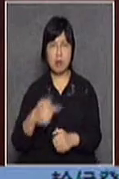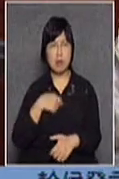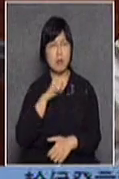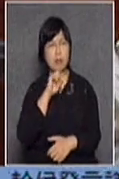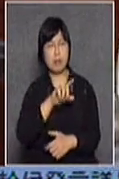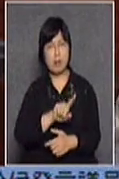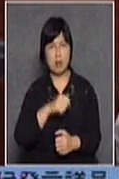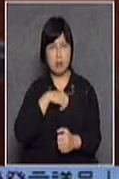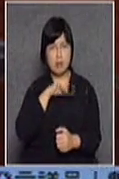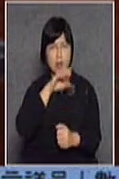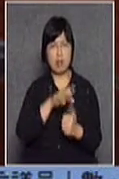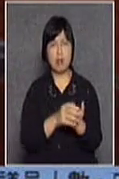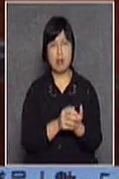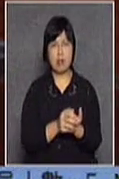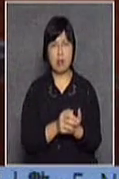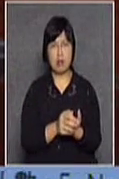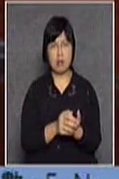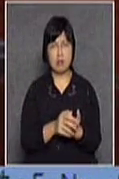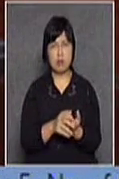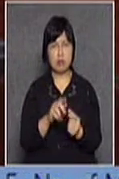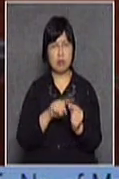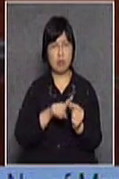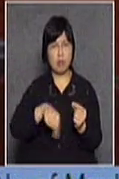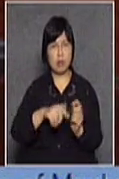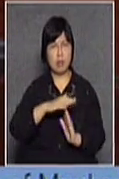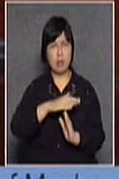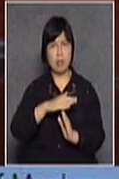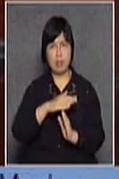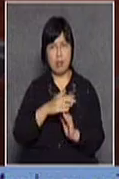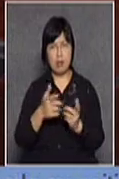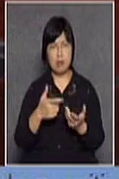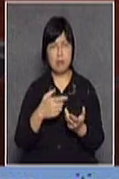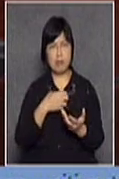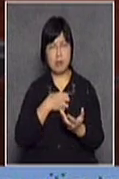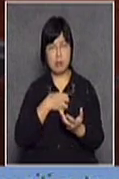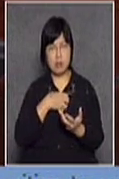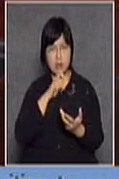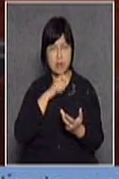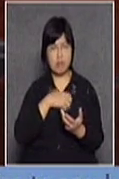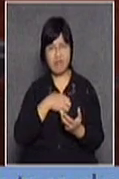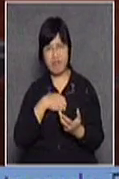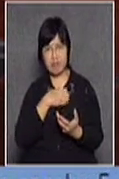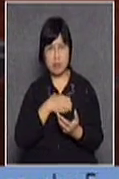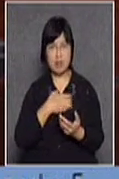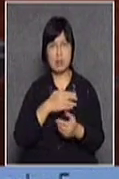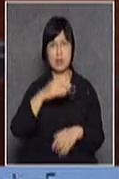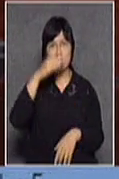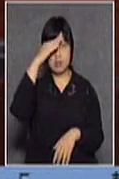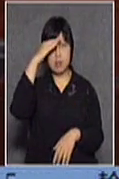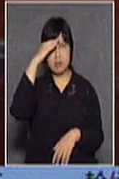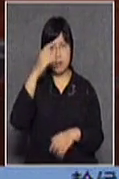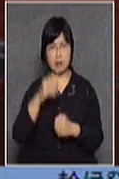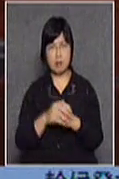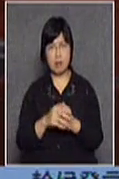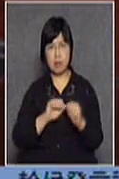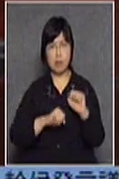是在癱瘓中環的問題方面大家都很憂慮，但是很多時候是警察的不當